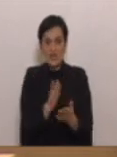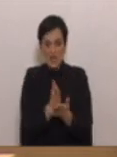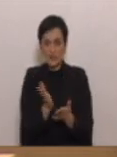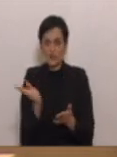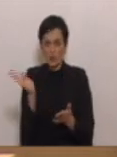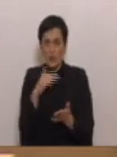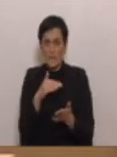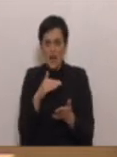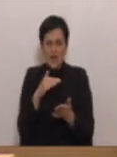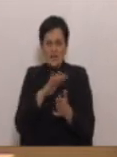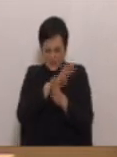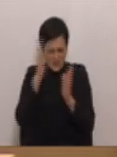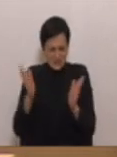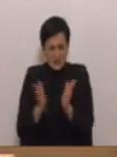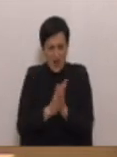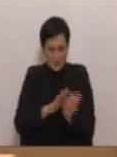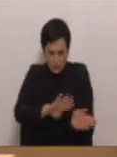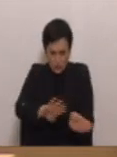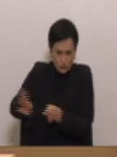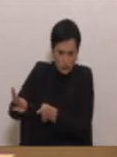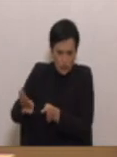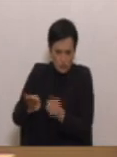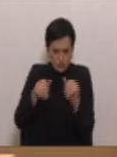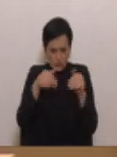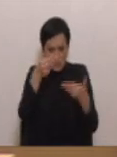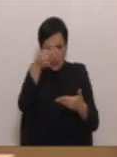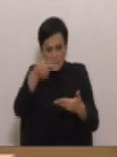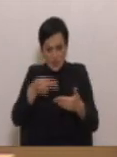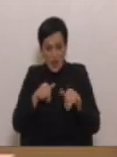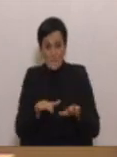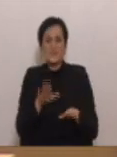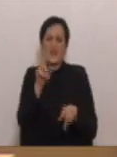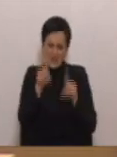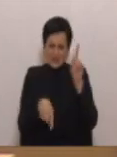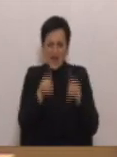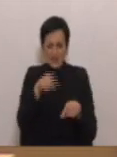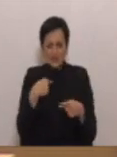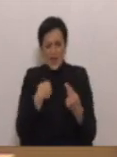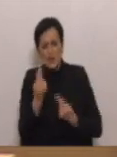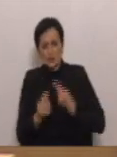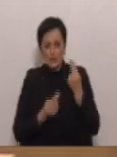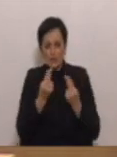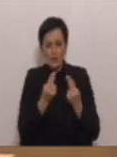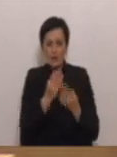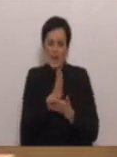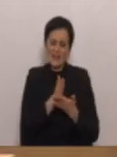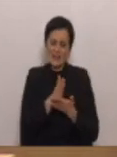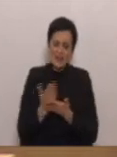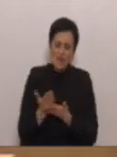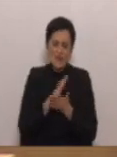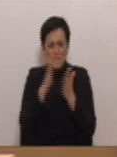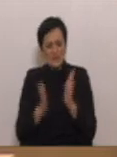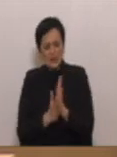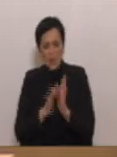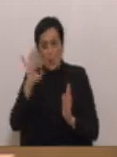gaișu, anam rezoluții, saier tot. Ce n-ar gvinda, handa, han, humbrovt holme, naheurat, triana tu, agați procente,